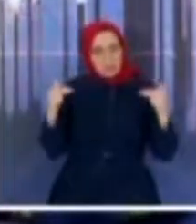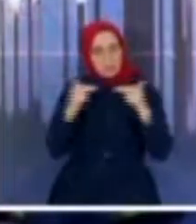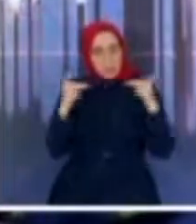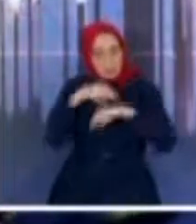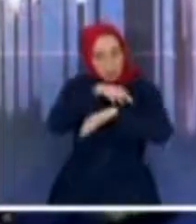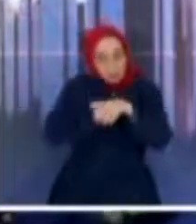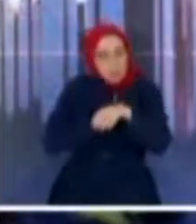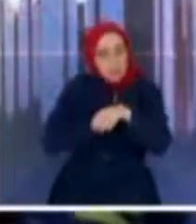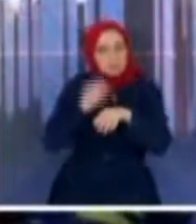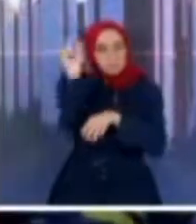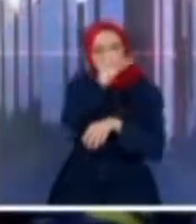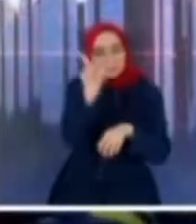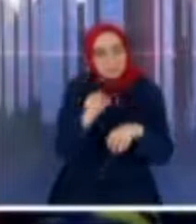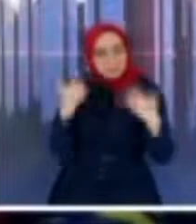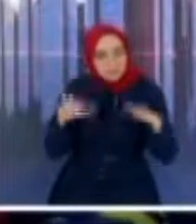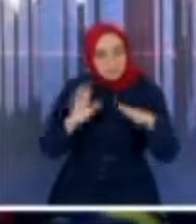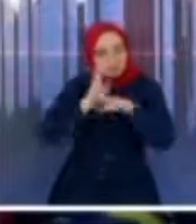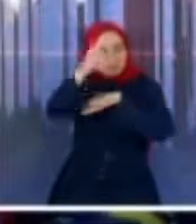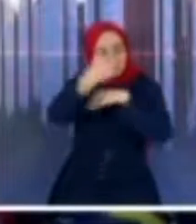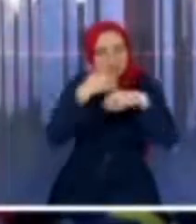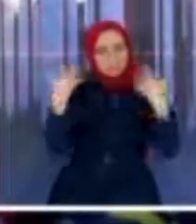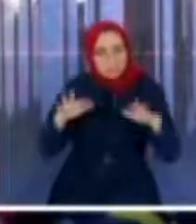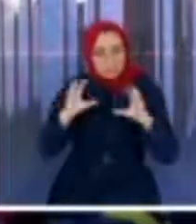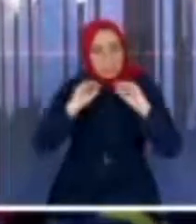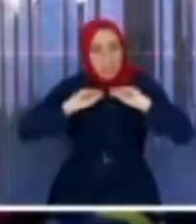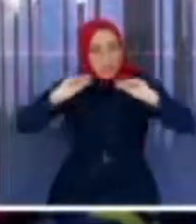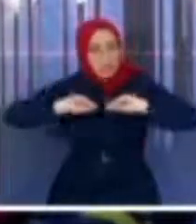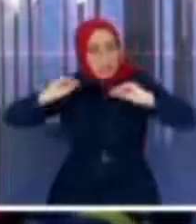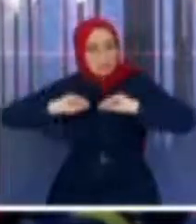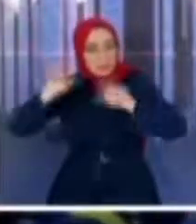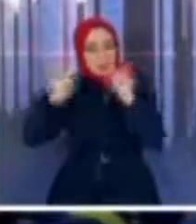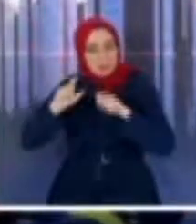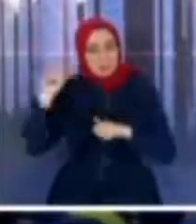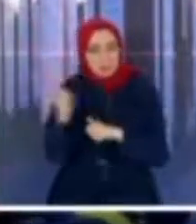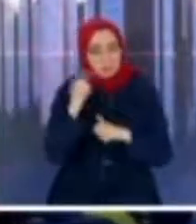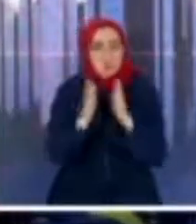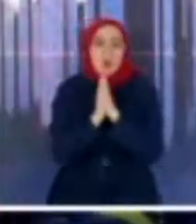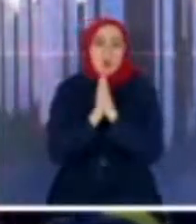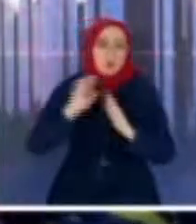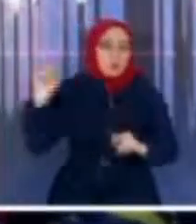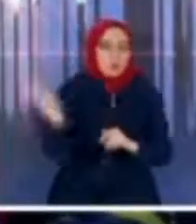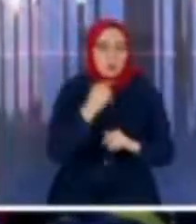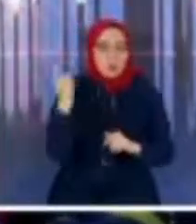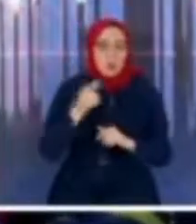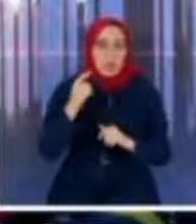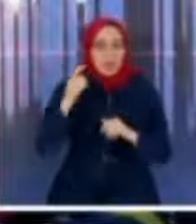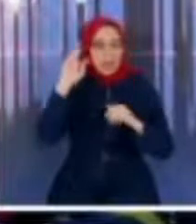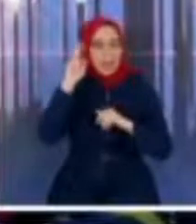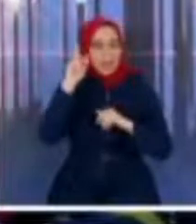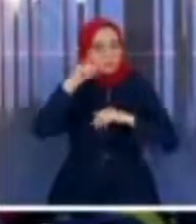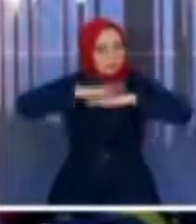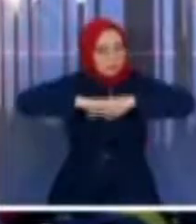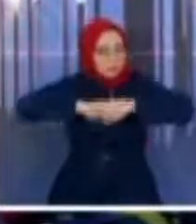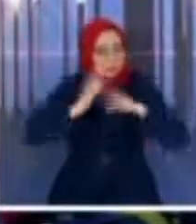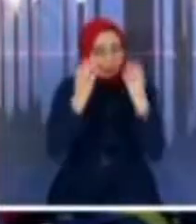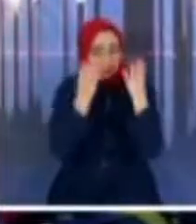الجهوي كهوا، لكن باش نحكوا على المستوى الوطني. ونحب بالرسمي الناس الكل تولي لنا عادة ثقافة الإسعافات